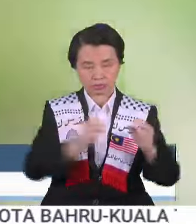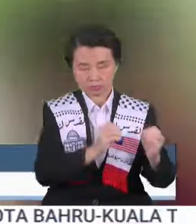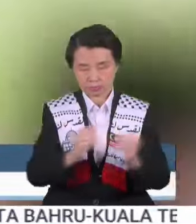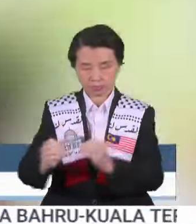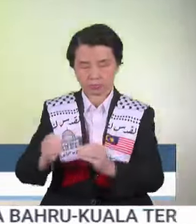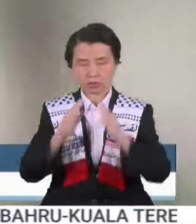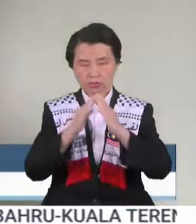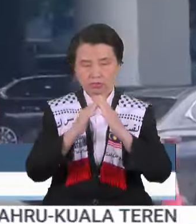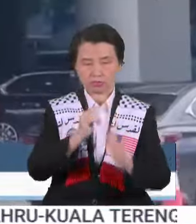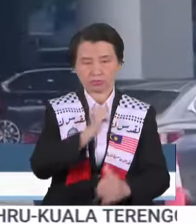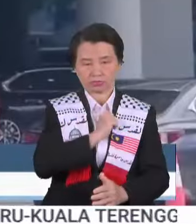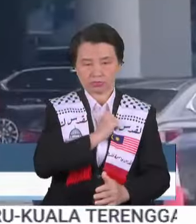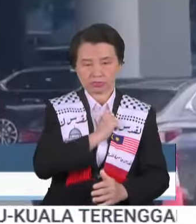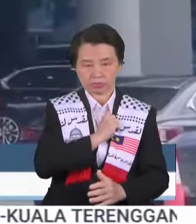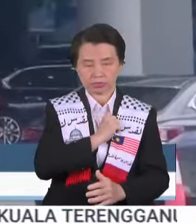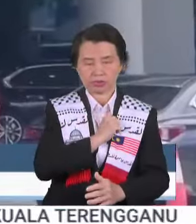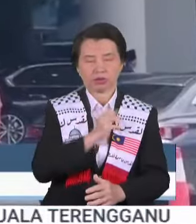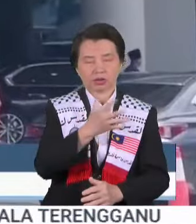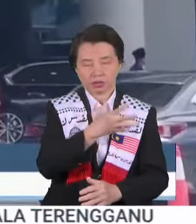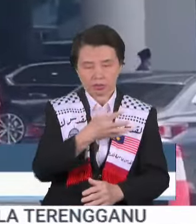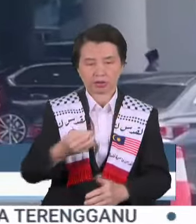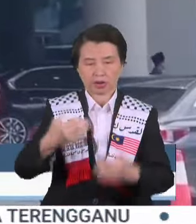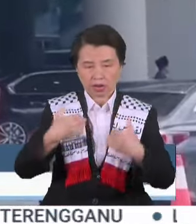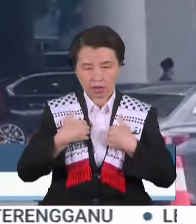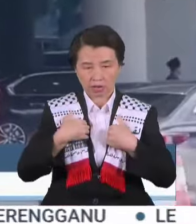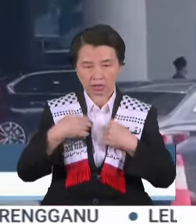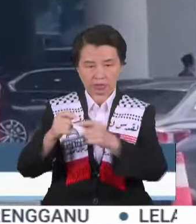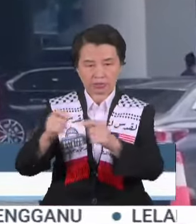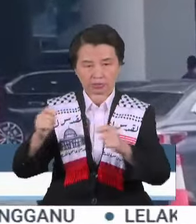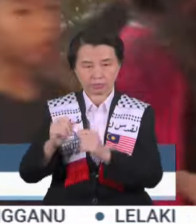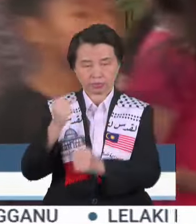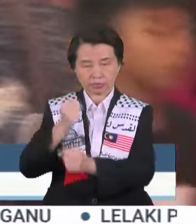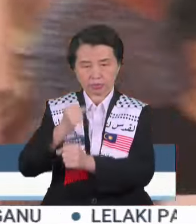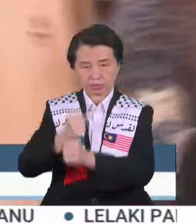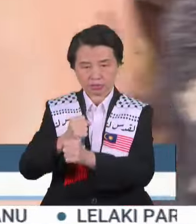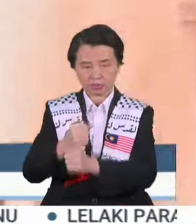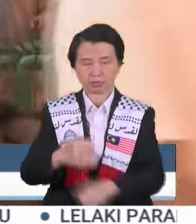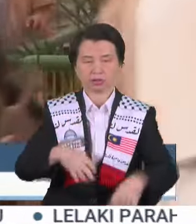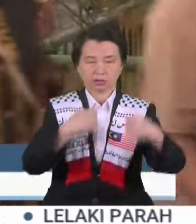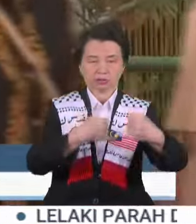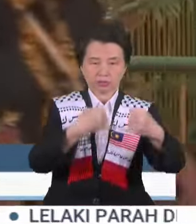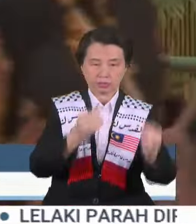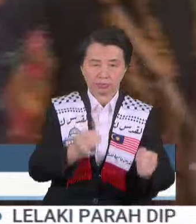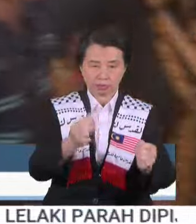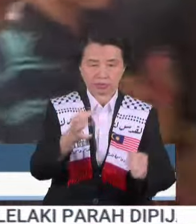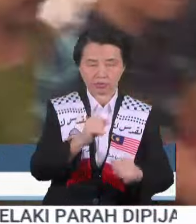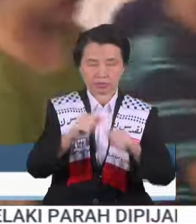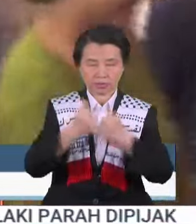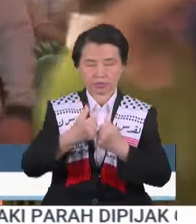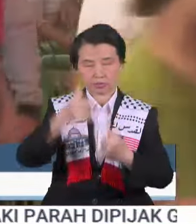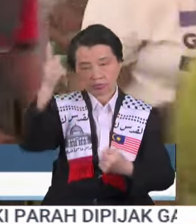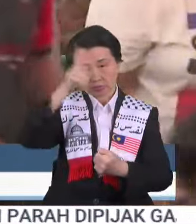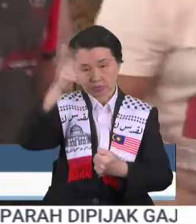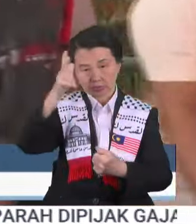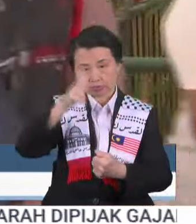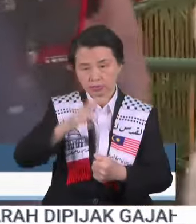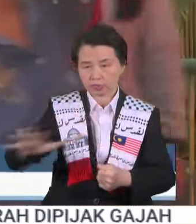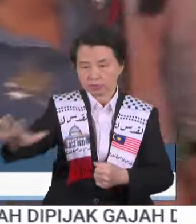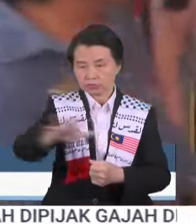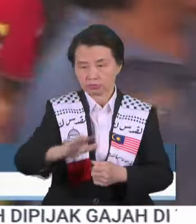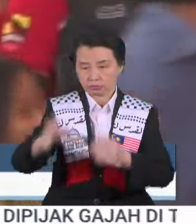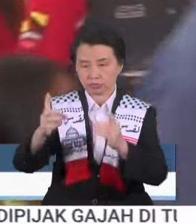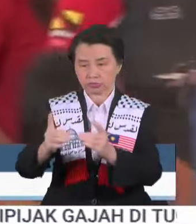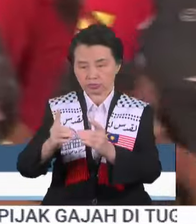dianjurkan di rumah persendirian, tetapi turut diadakan di tempat kerja, jabatan dan agensi kerajaan. Rata-rata yang